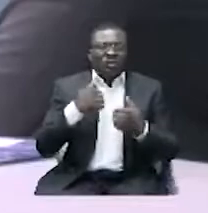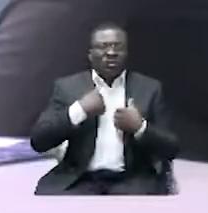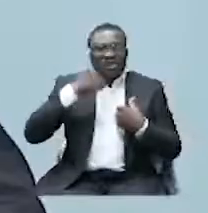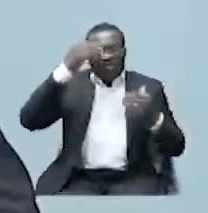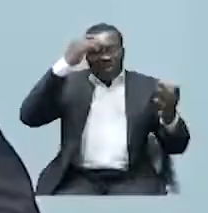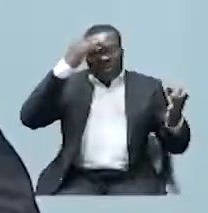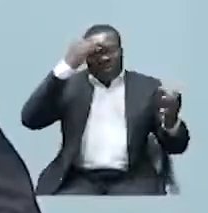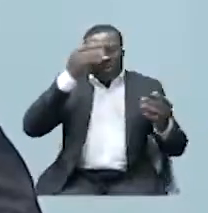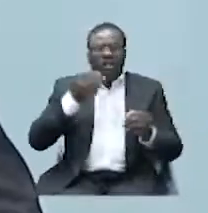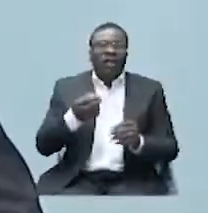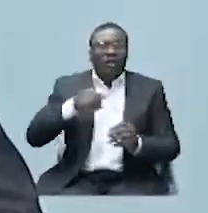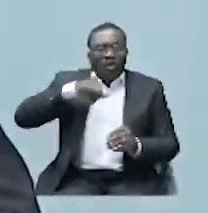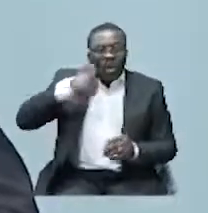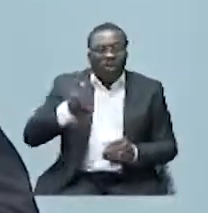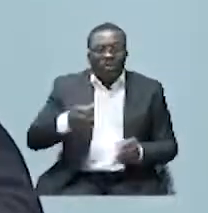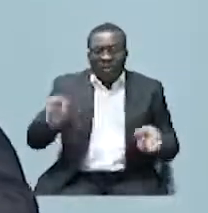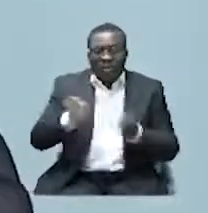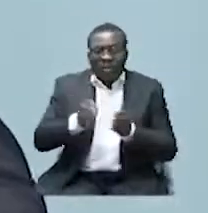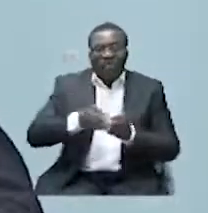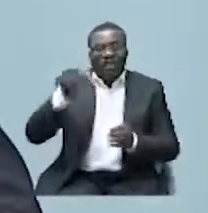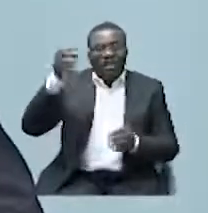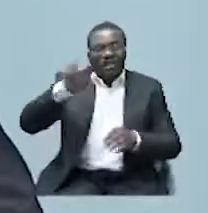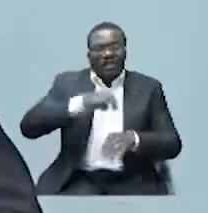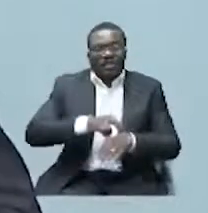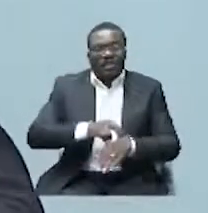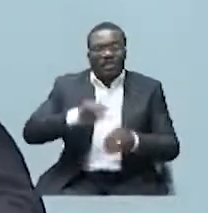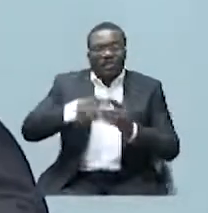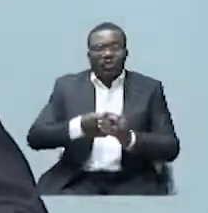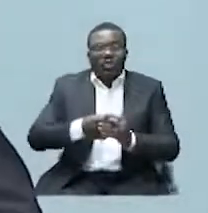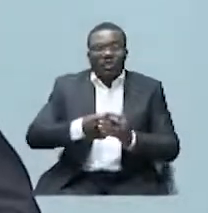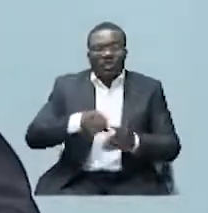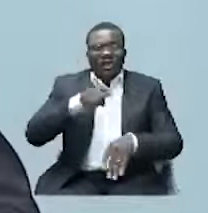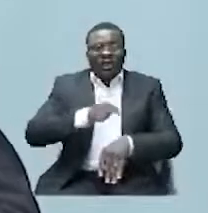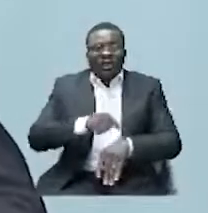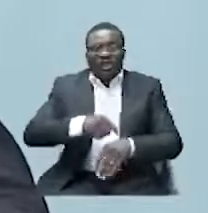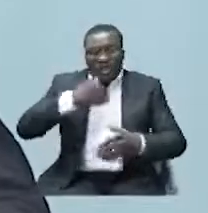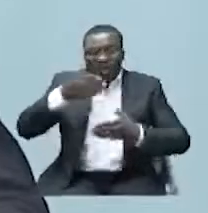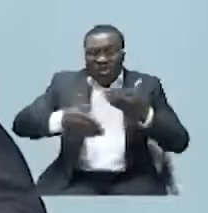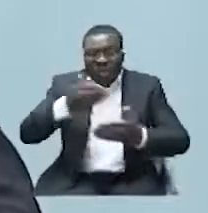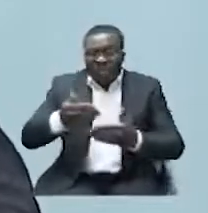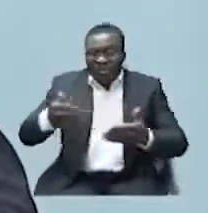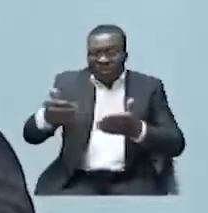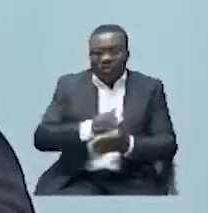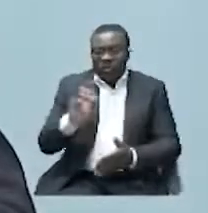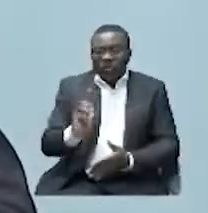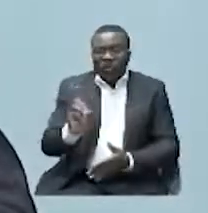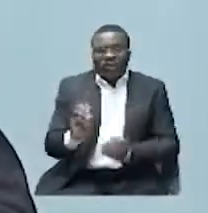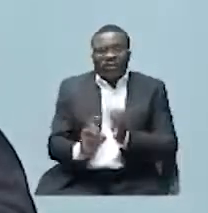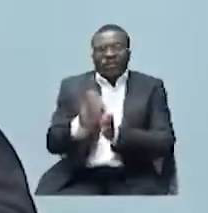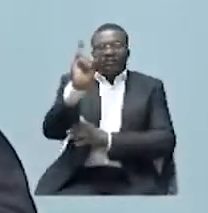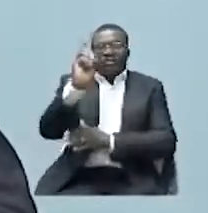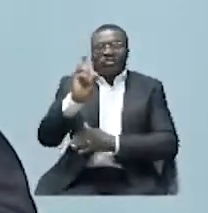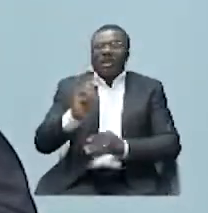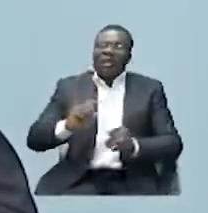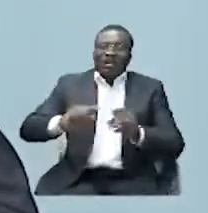au lendemain de la conférence nationale, aborder une période de grâce, de renouveau de démocratie, de développement. Les